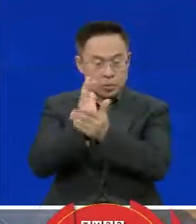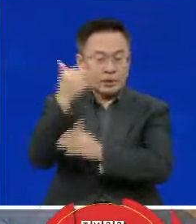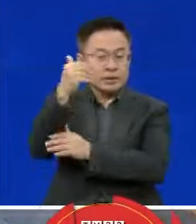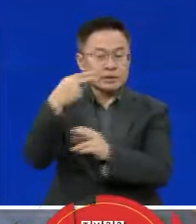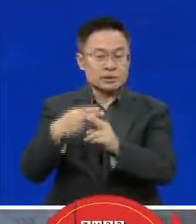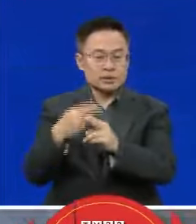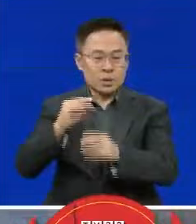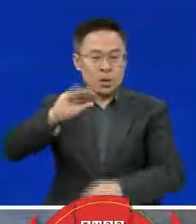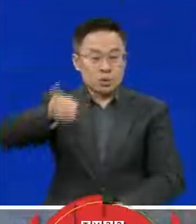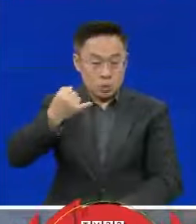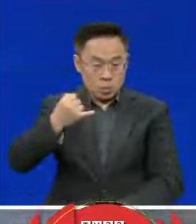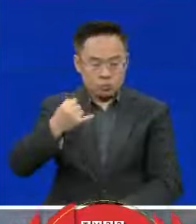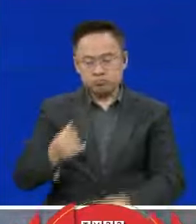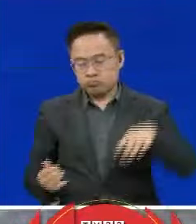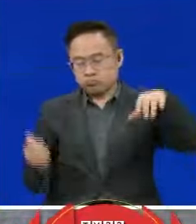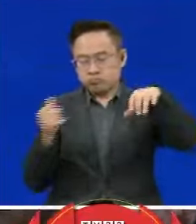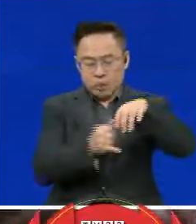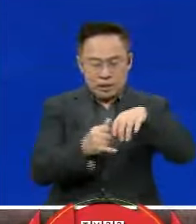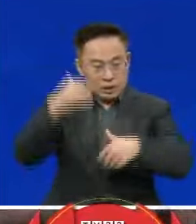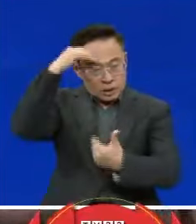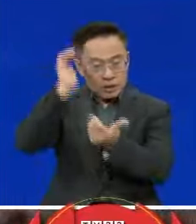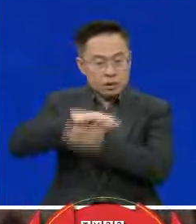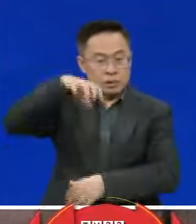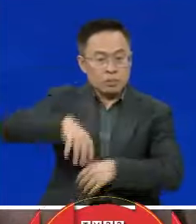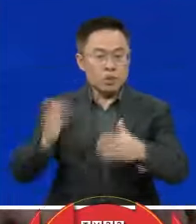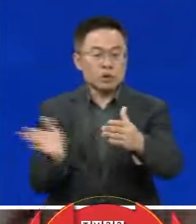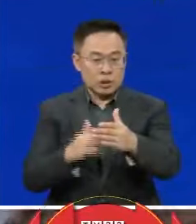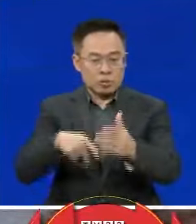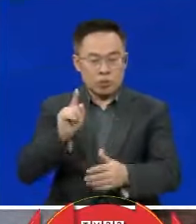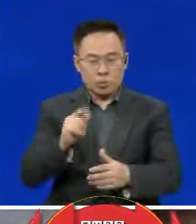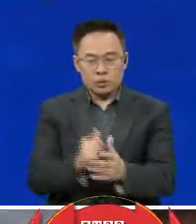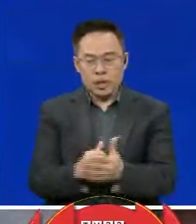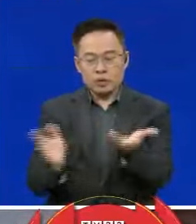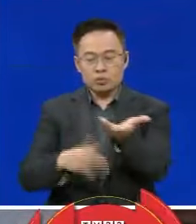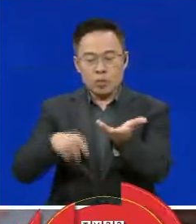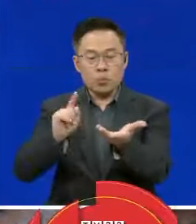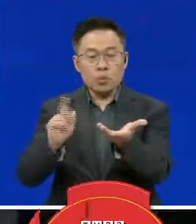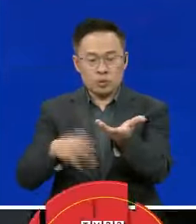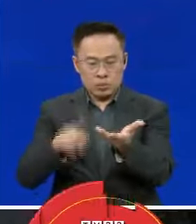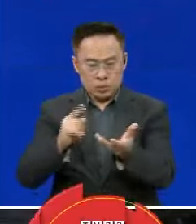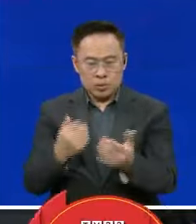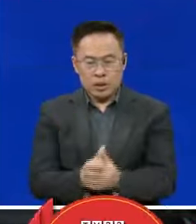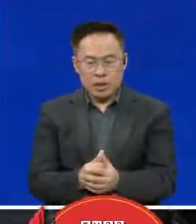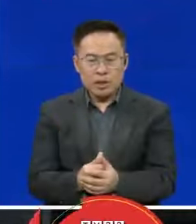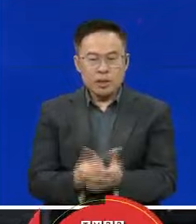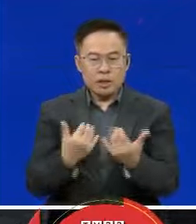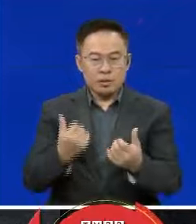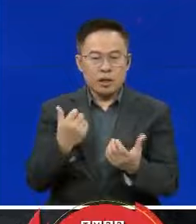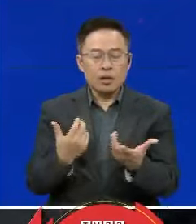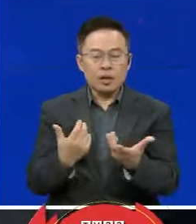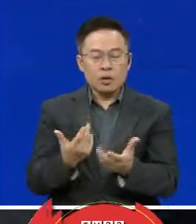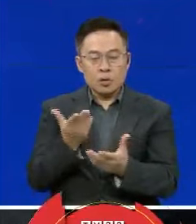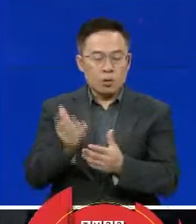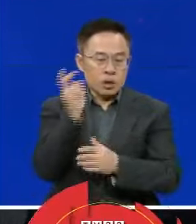ะฮะพอนักข่าวไปถึงทีมตำรวจติดตามก็ย้ายรถไปจอดข้างหลังสน.แล้วก็บอกขอความร่วมมืองดบันทึกภาพนะครับแล้วก็บอก